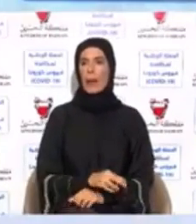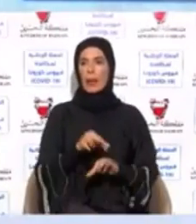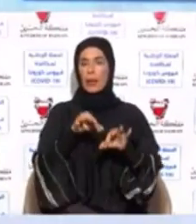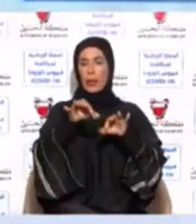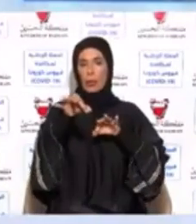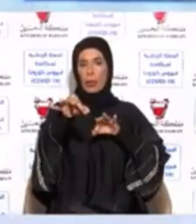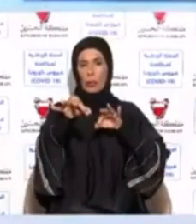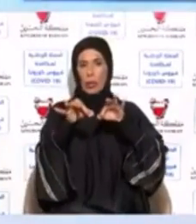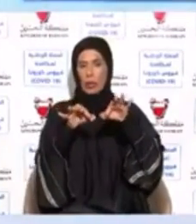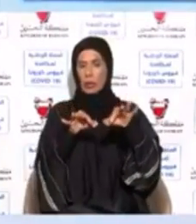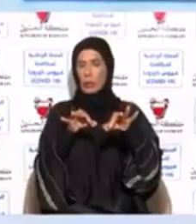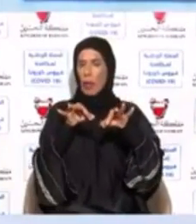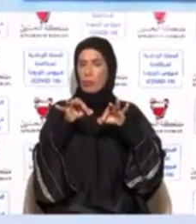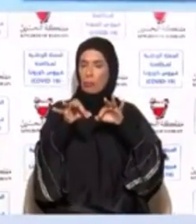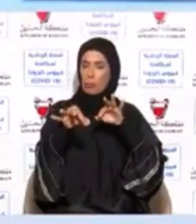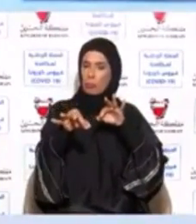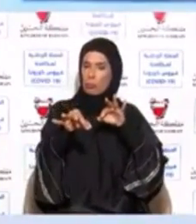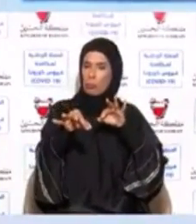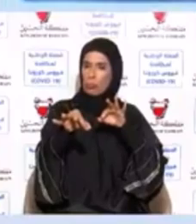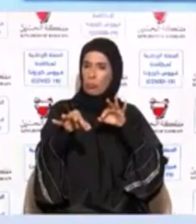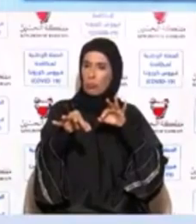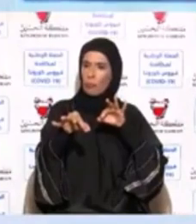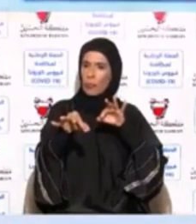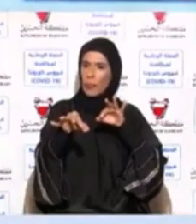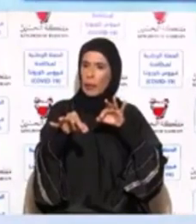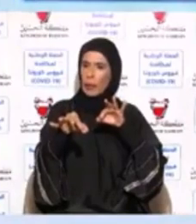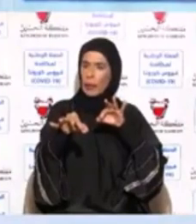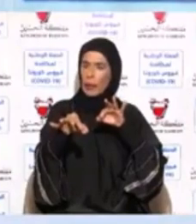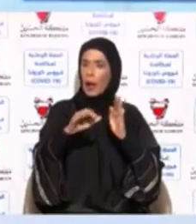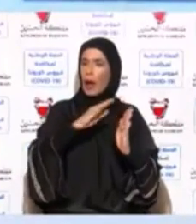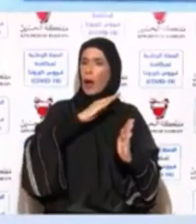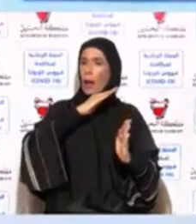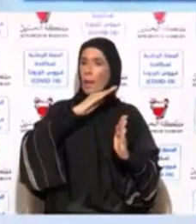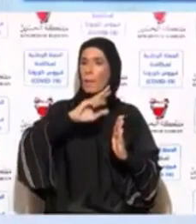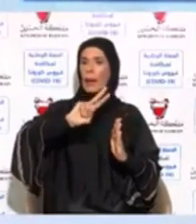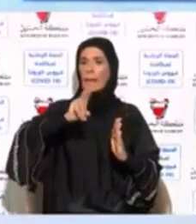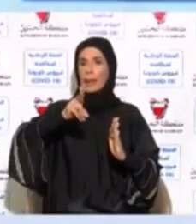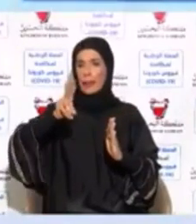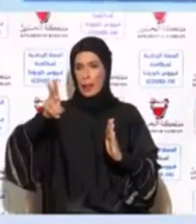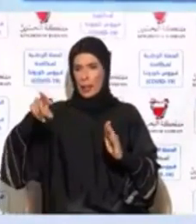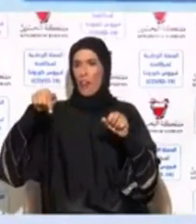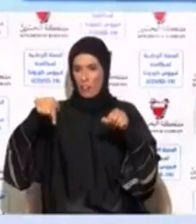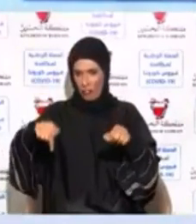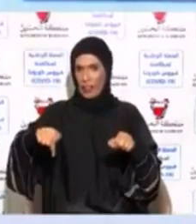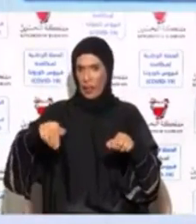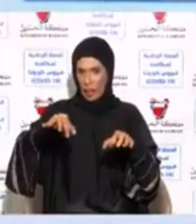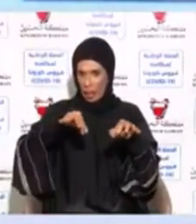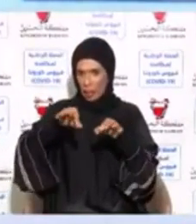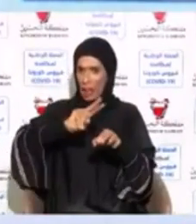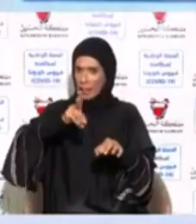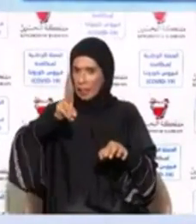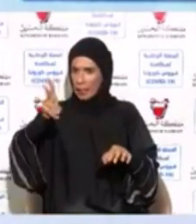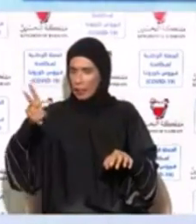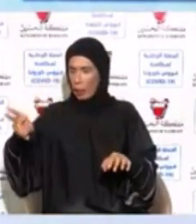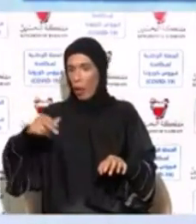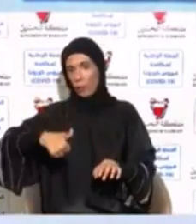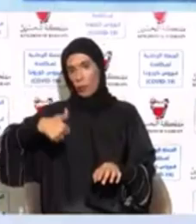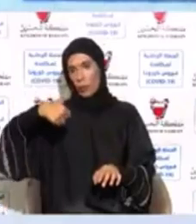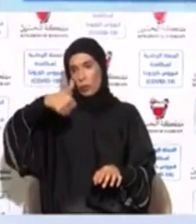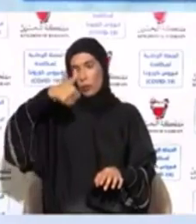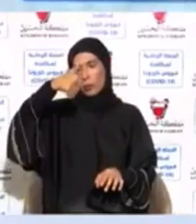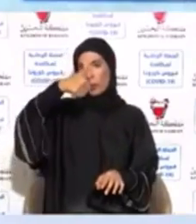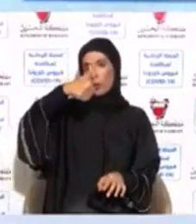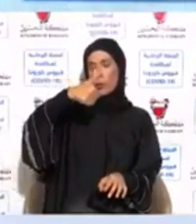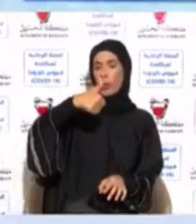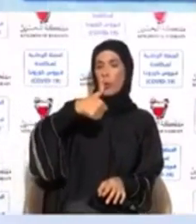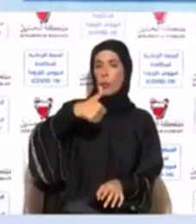الخطة طبعاً موضوعة، فهي الخطة المفروض أنها تغطي التغيير، يعني إذا كان في هناك تغيير للأفضل أو خلينا